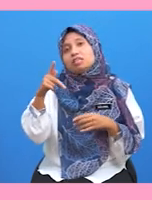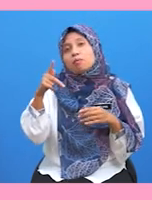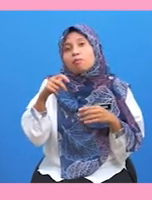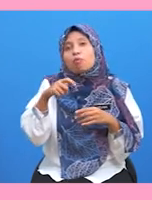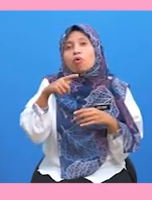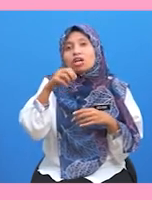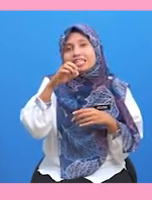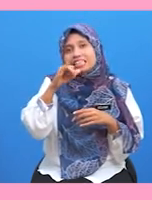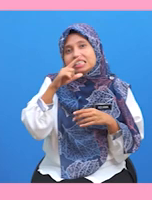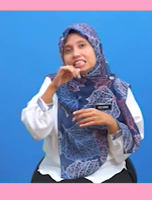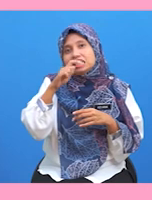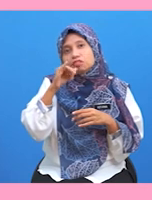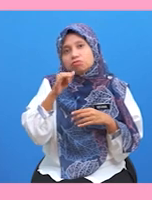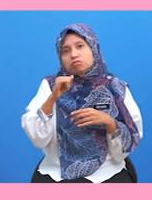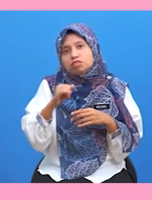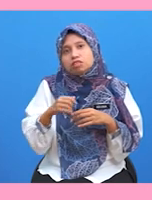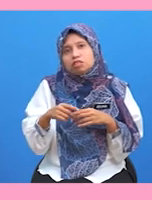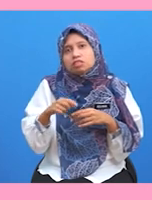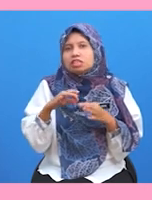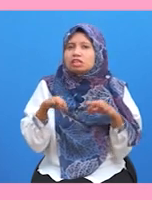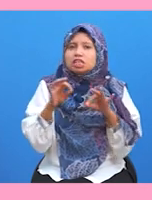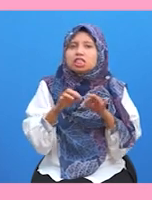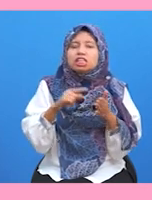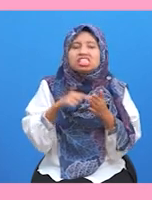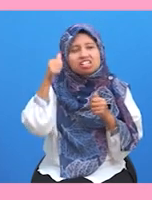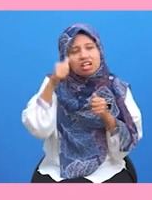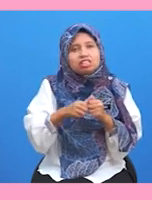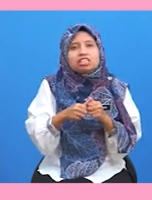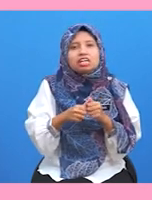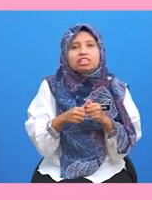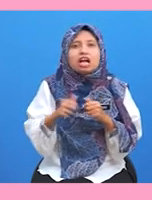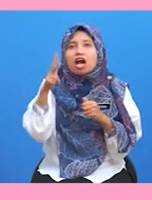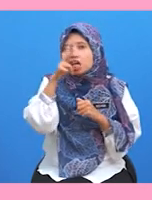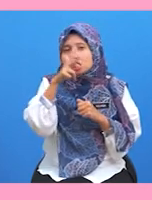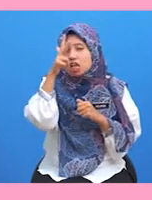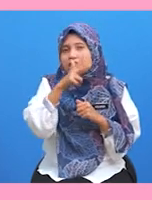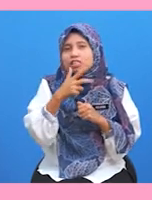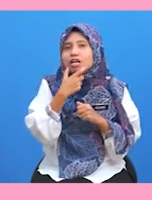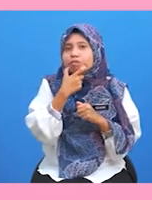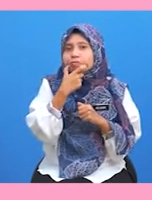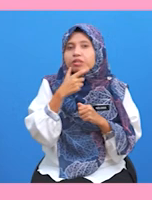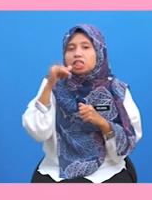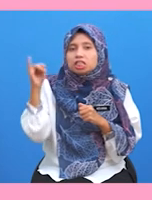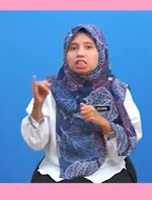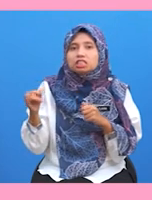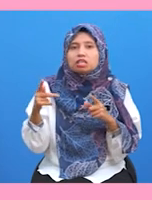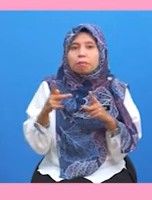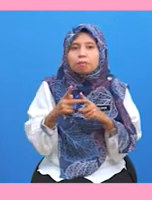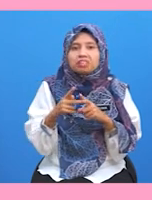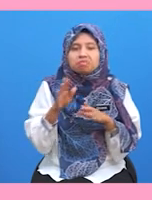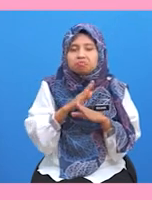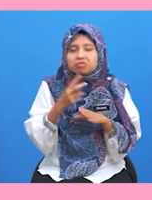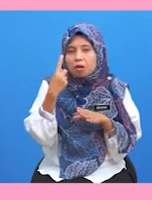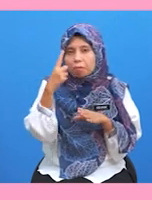Sarawak. Peristiwa tersebut juga mengingatkan kerajaan British agar tidak memandang ringan